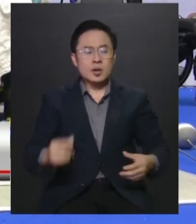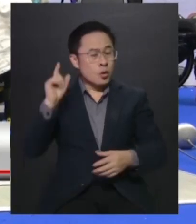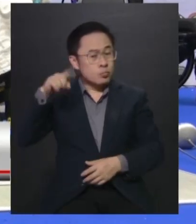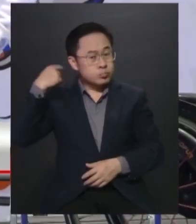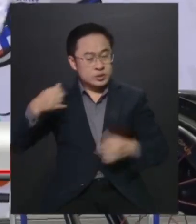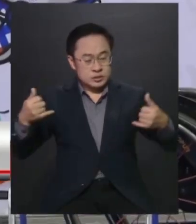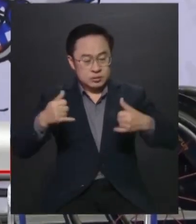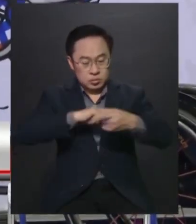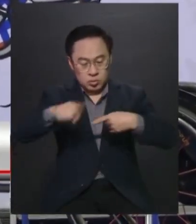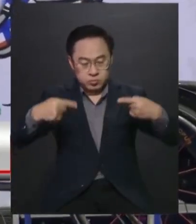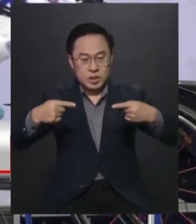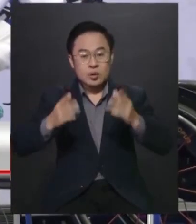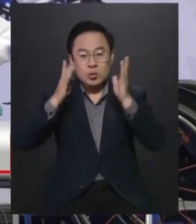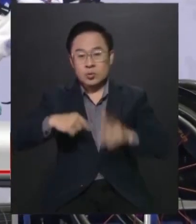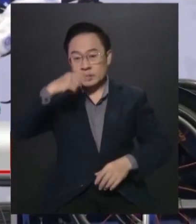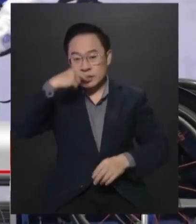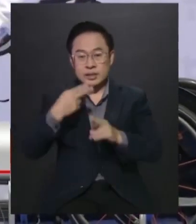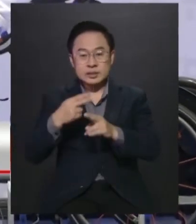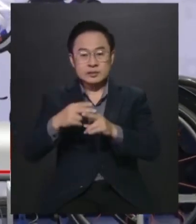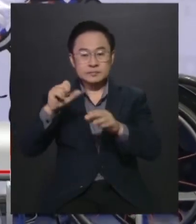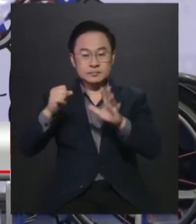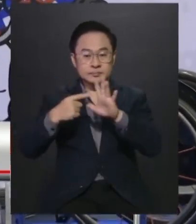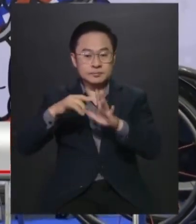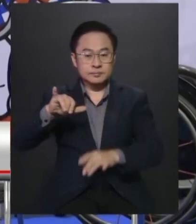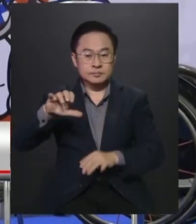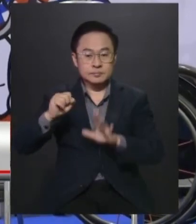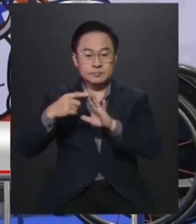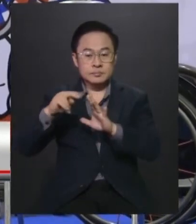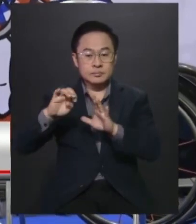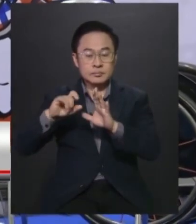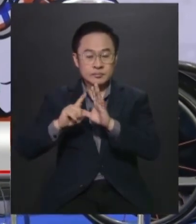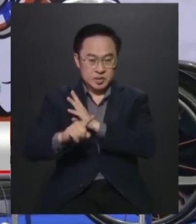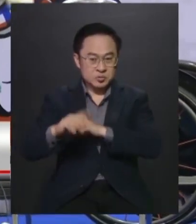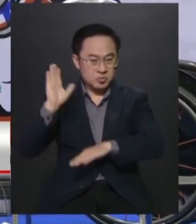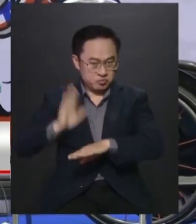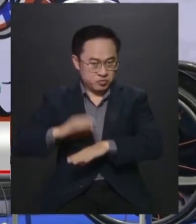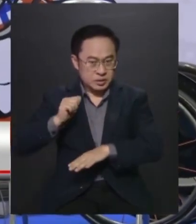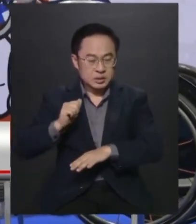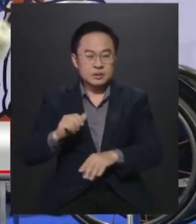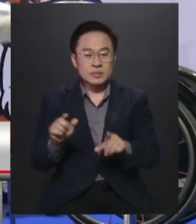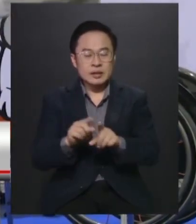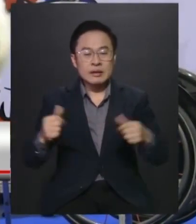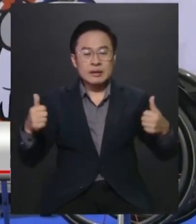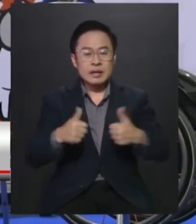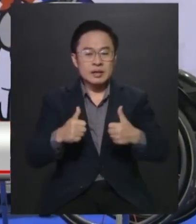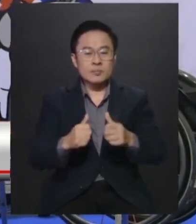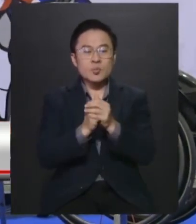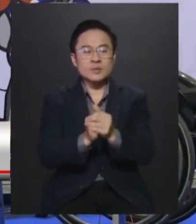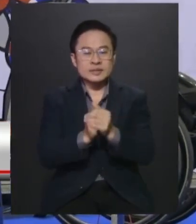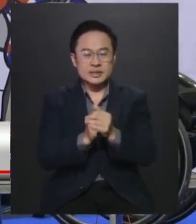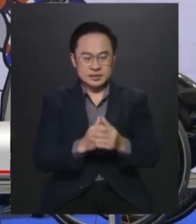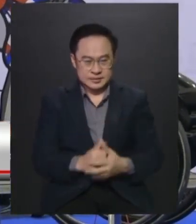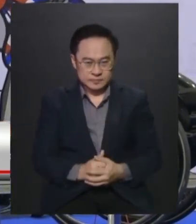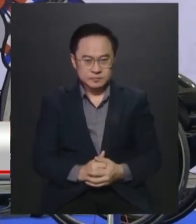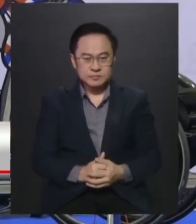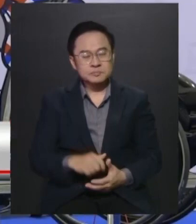อบชิงชนะเลิศนะครับพี่แววสายสุนีจัตนะนักกีฬาวิลแชร์ฟันดาบระดับตำนานของไทยครับก็เจอกับเซี่ยงหลงจากจีน